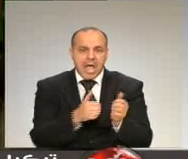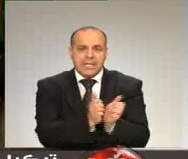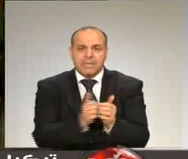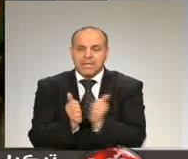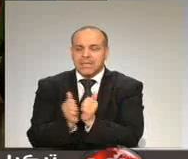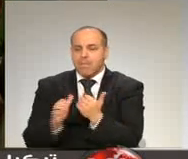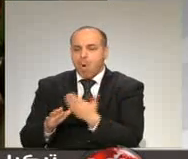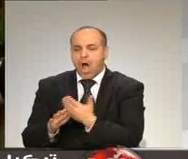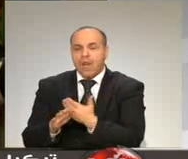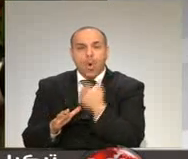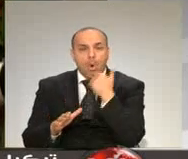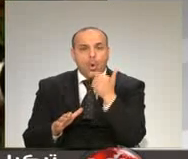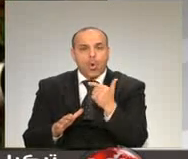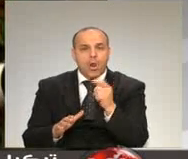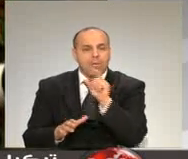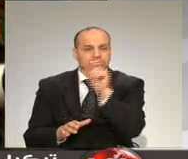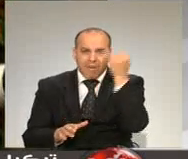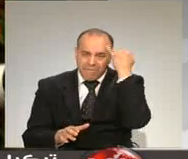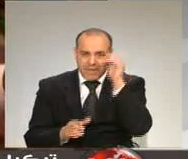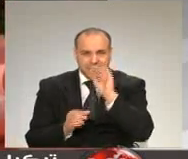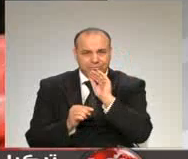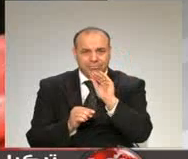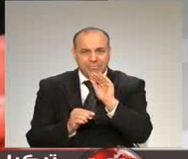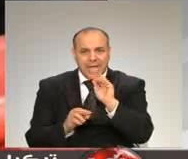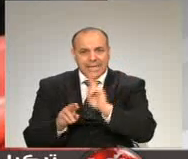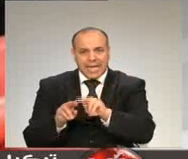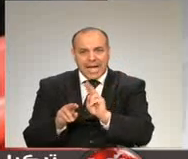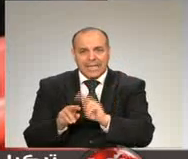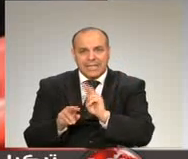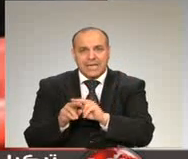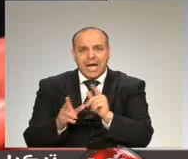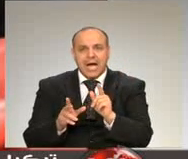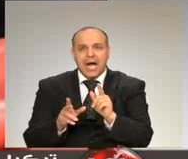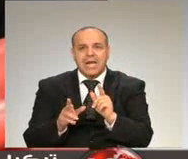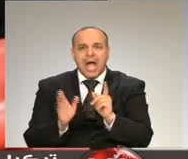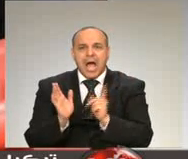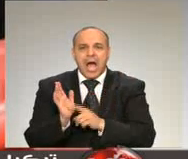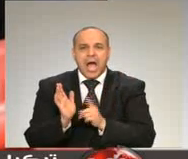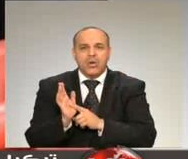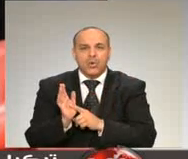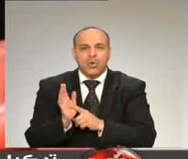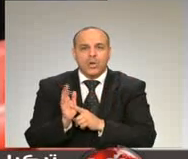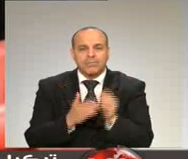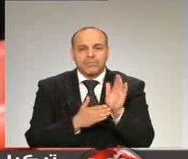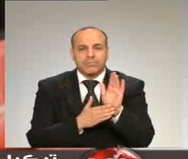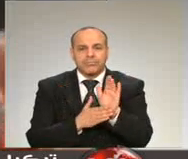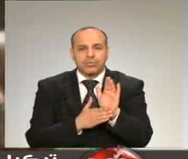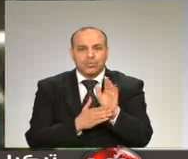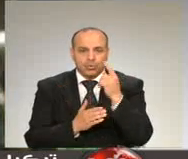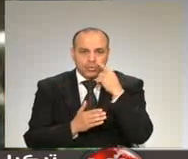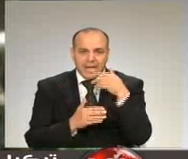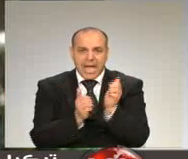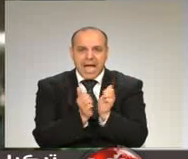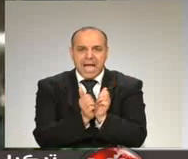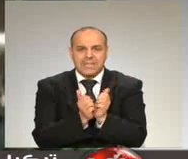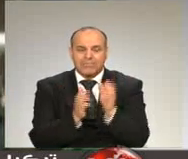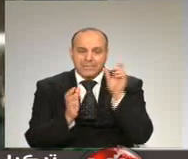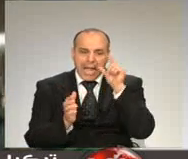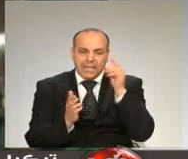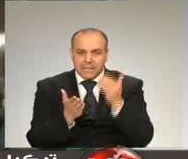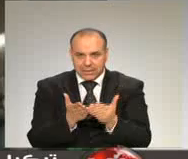المعارضة جملة من الاقتراحات لإدخال تعديلات على حزمة القوانين التي وضع مسودتها حزب العدالة